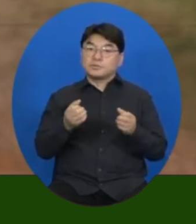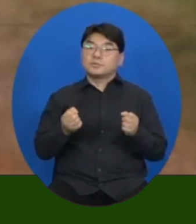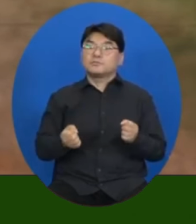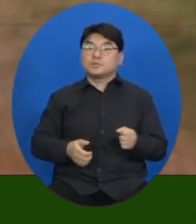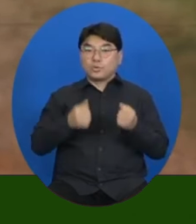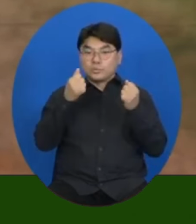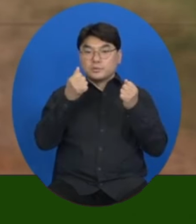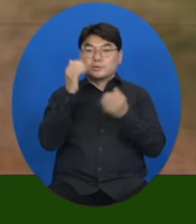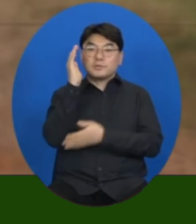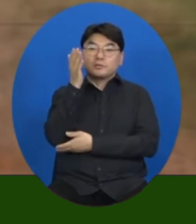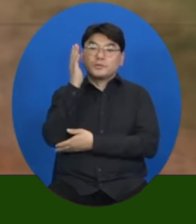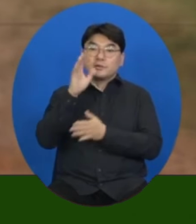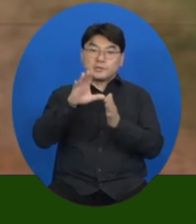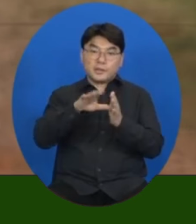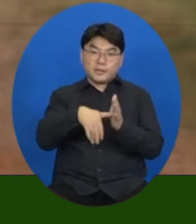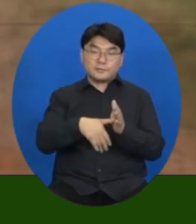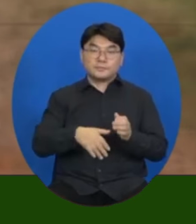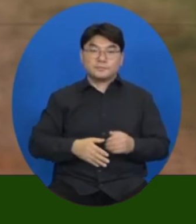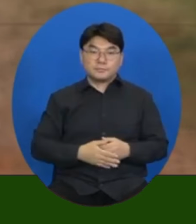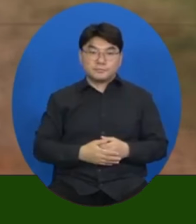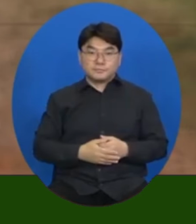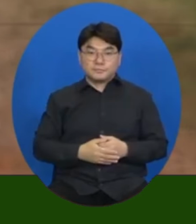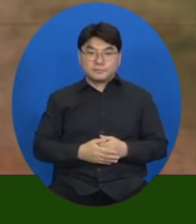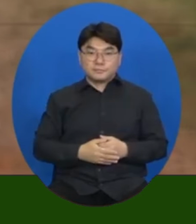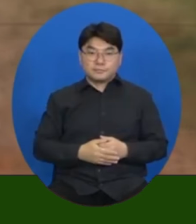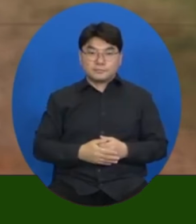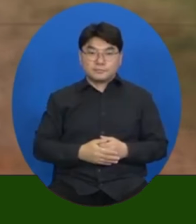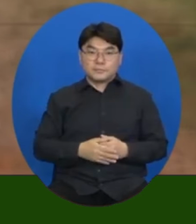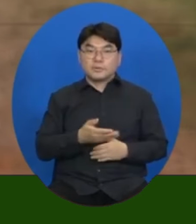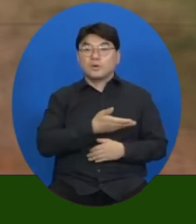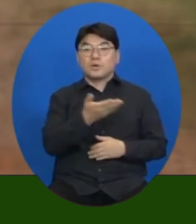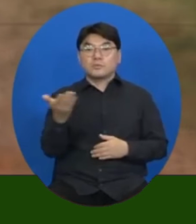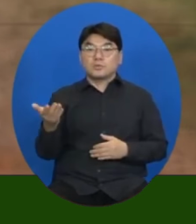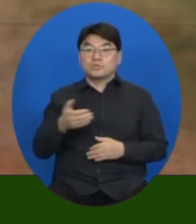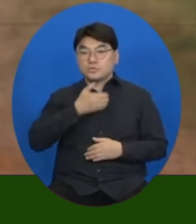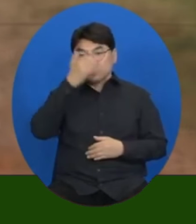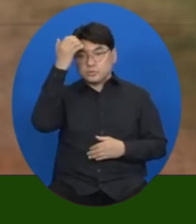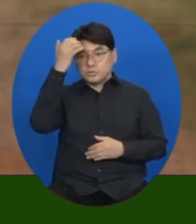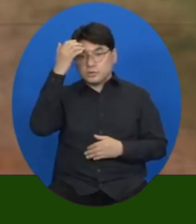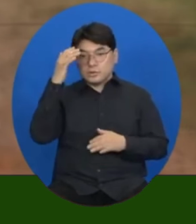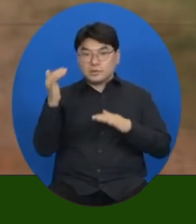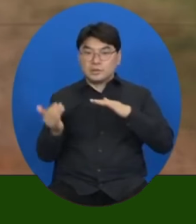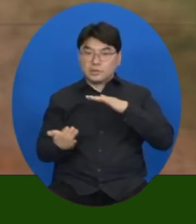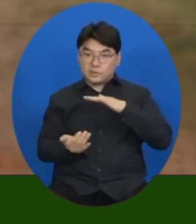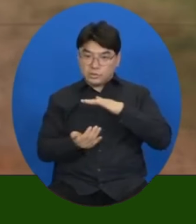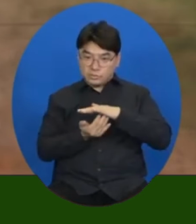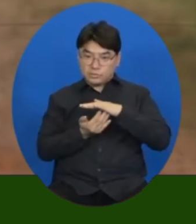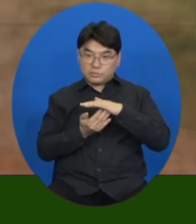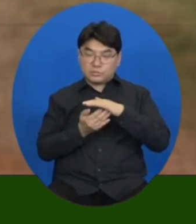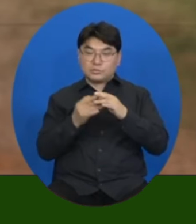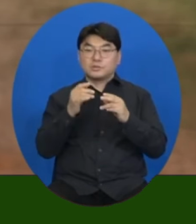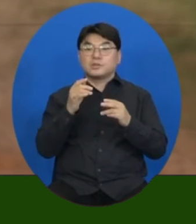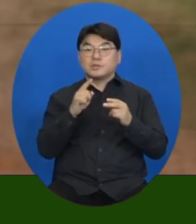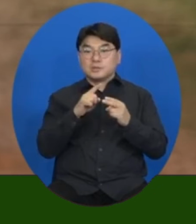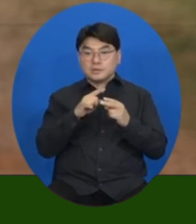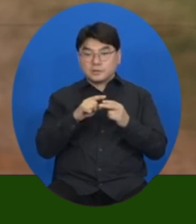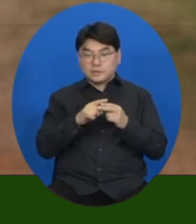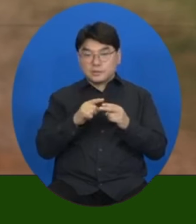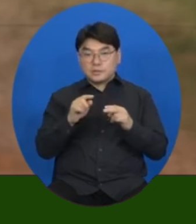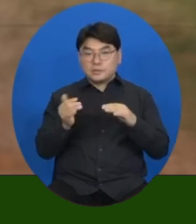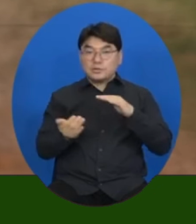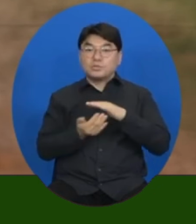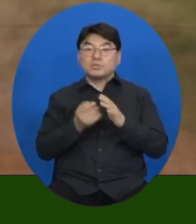이렇게 복음을 전합니다 여러분이 꿈을 모두 이루거나 전혀 이루지 못하더라도